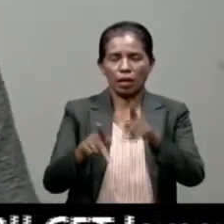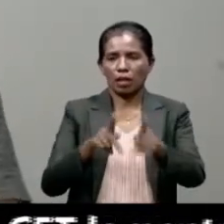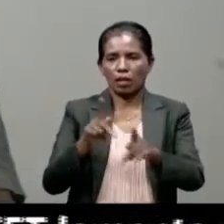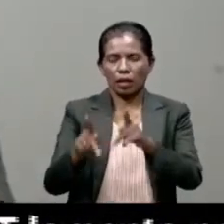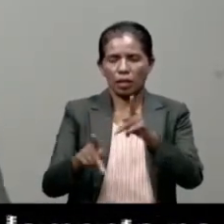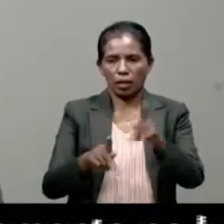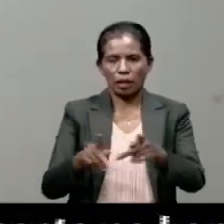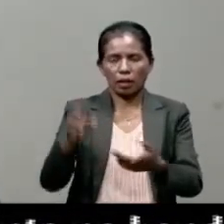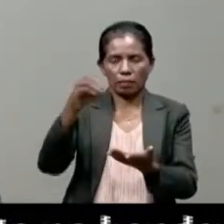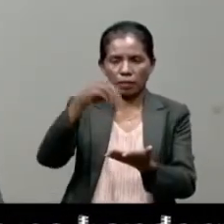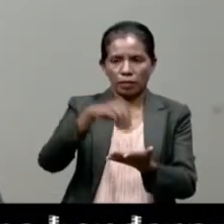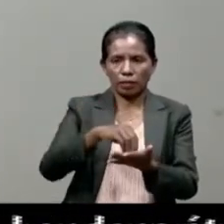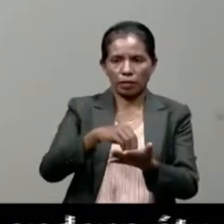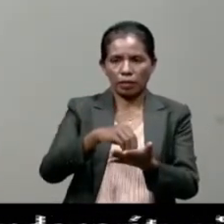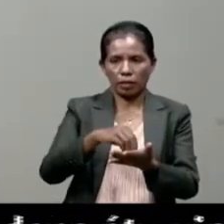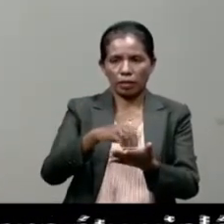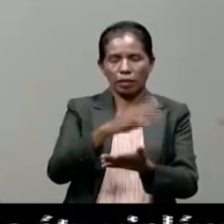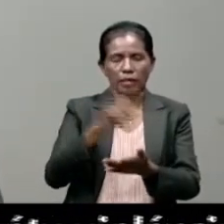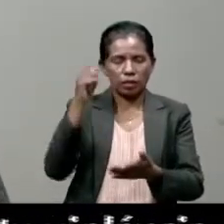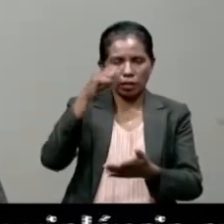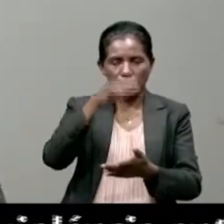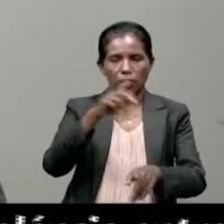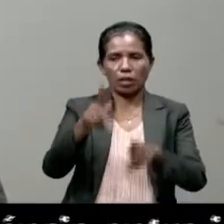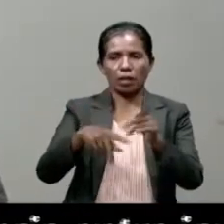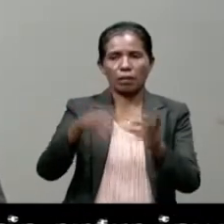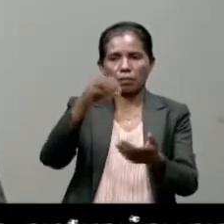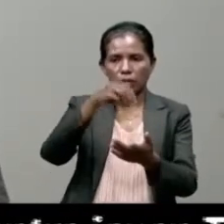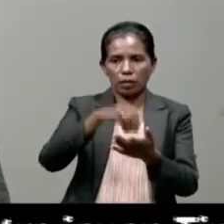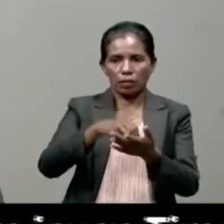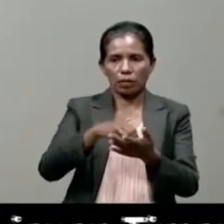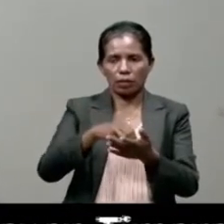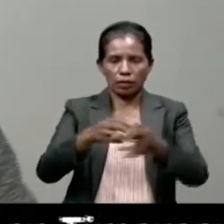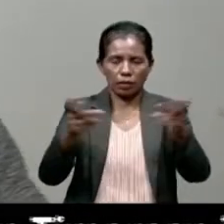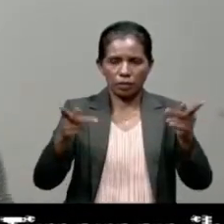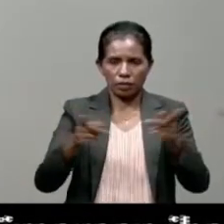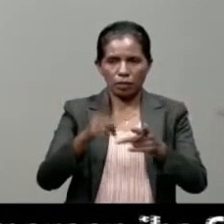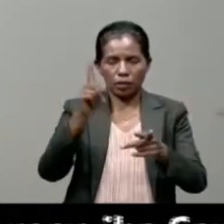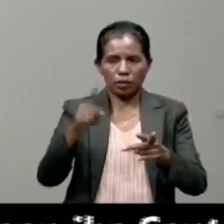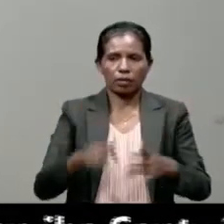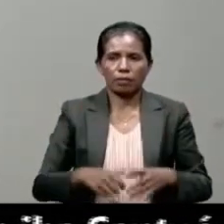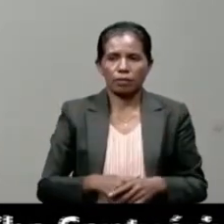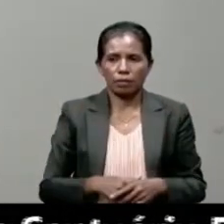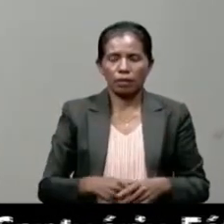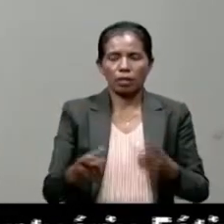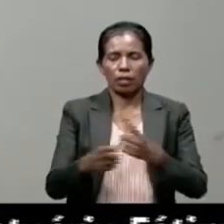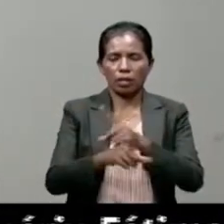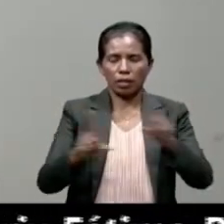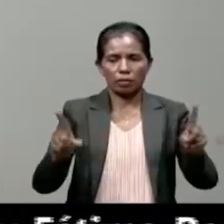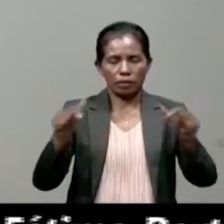ema koloka ane san Tailandia ema koloka fatin livre baidane